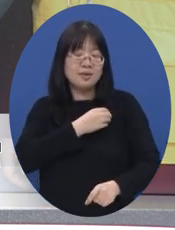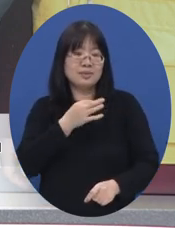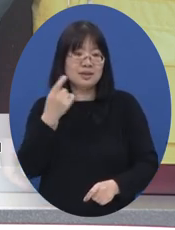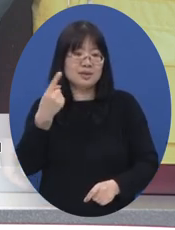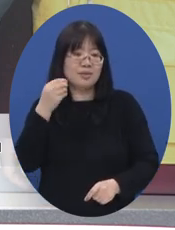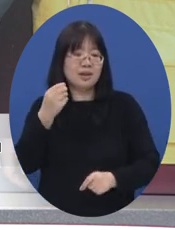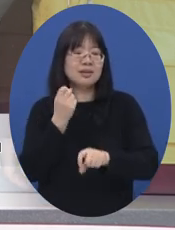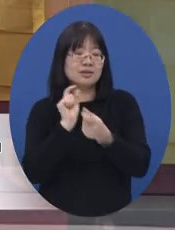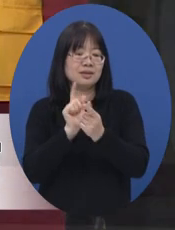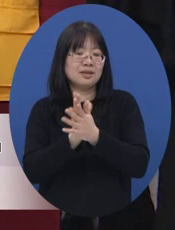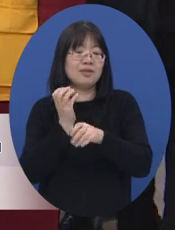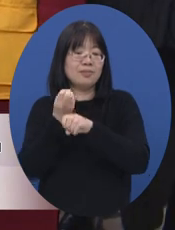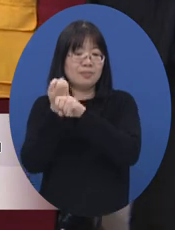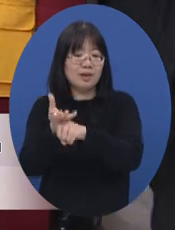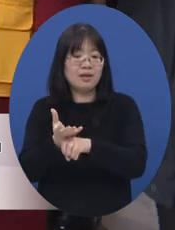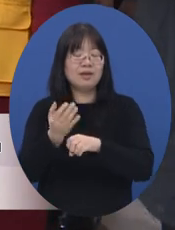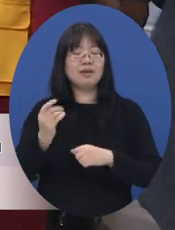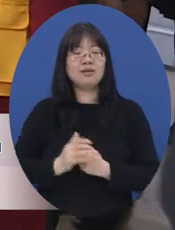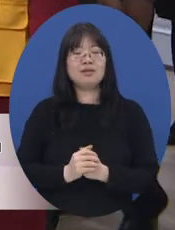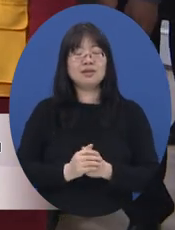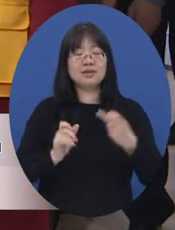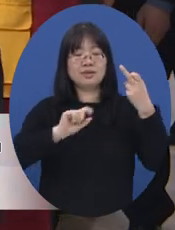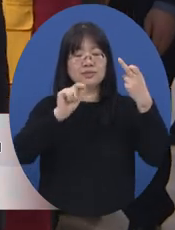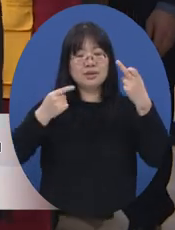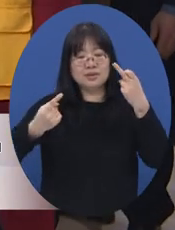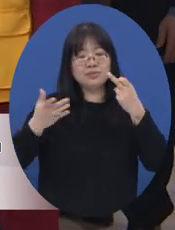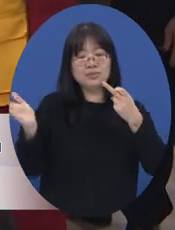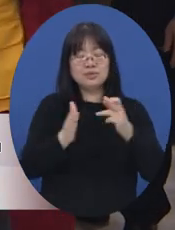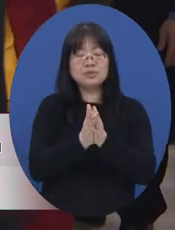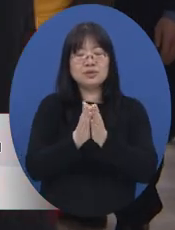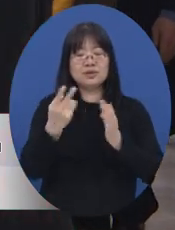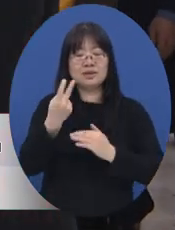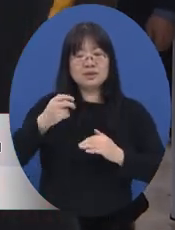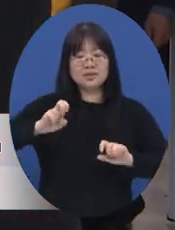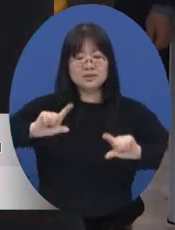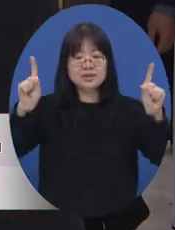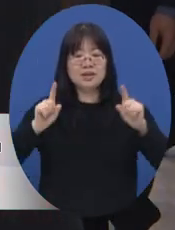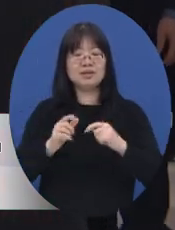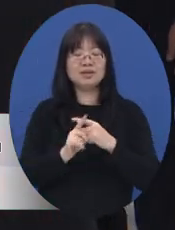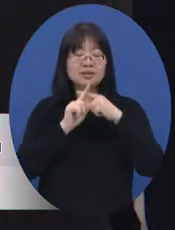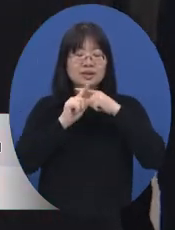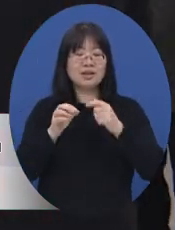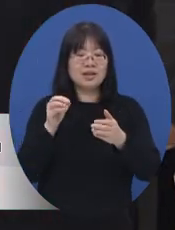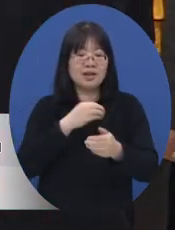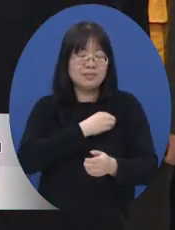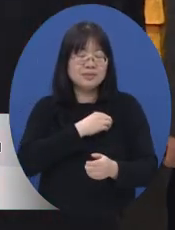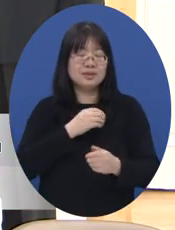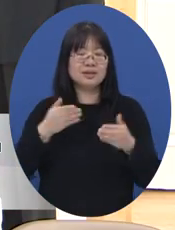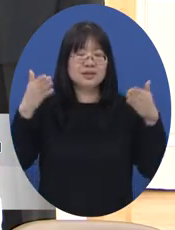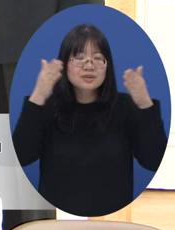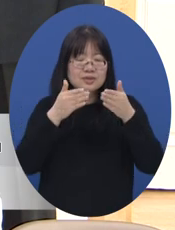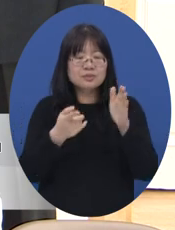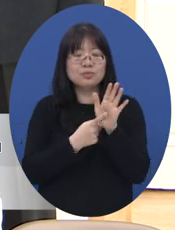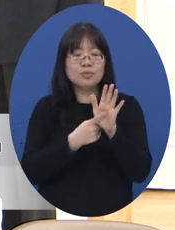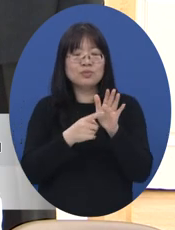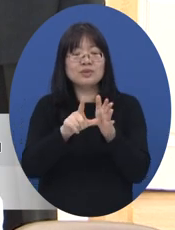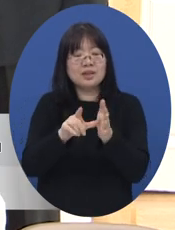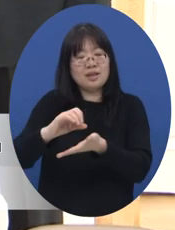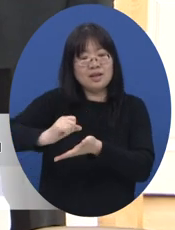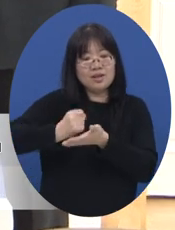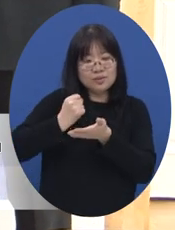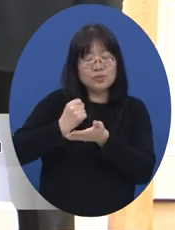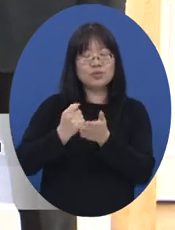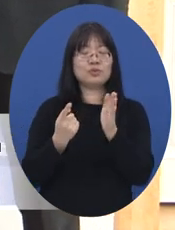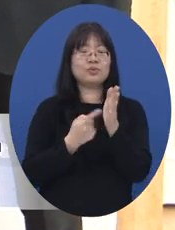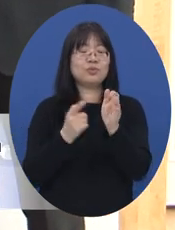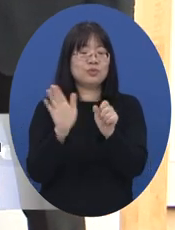직접 전달했습니다 다음 달 1일부터 운영되는 2020년 적십자회비 집중 모금 기간을 앞두고 모금을 독려하기 위한